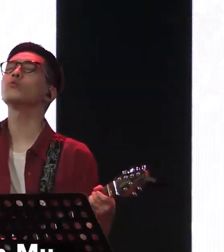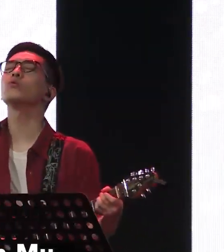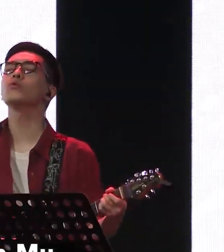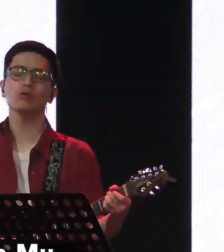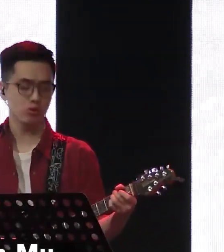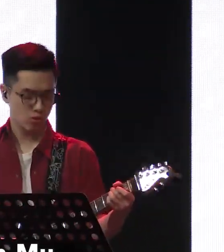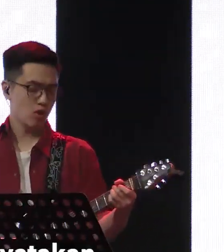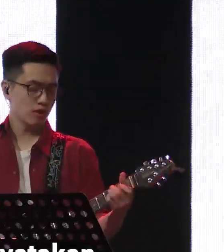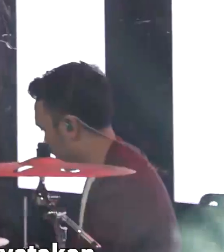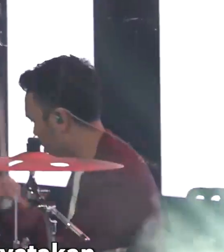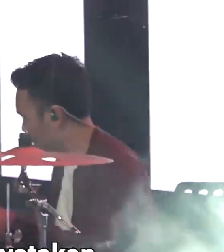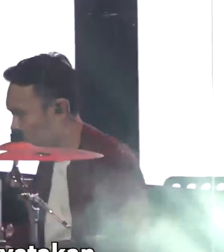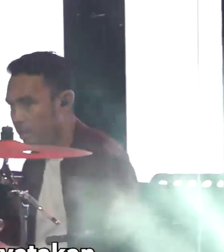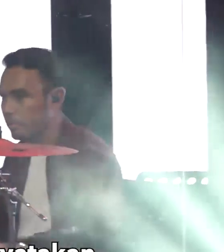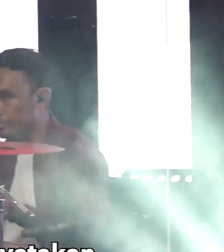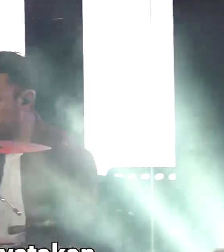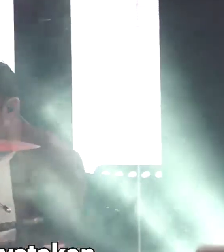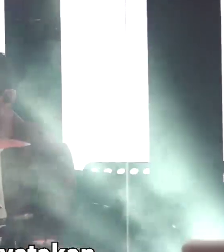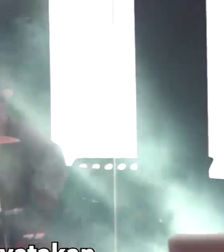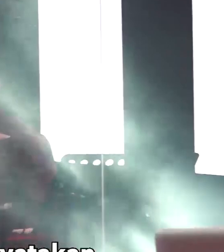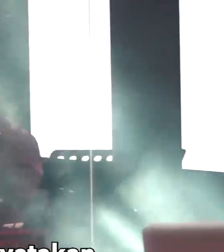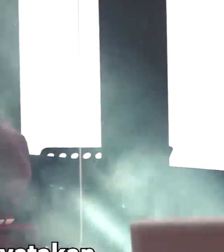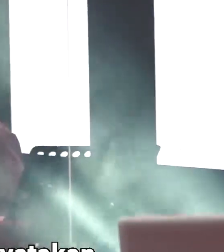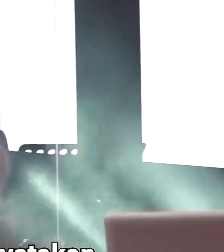kebesaran-Mu, kan kami